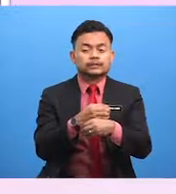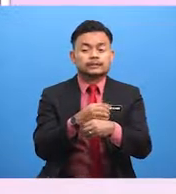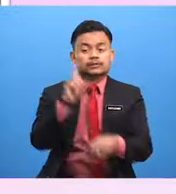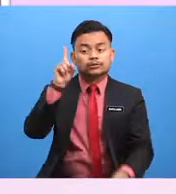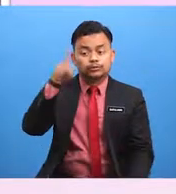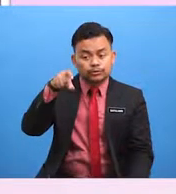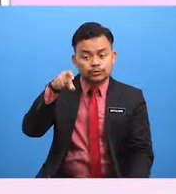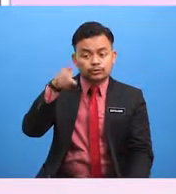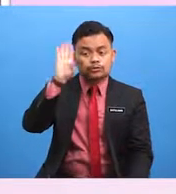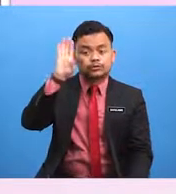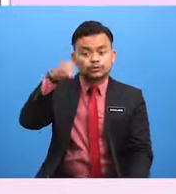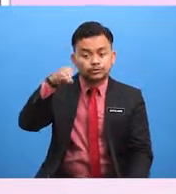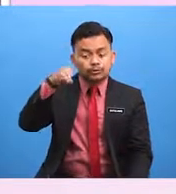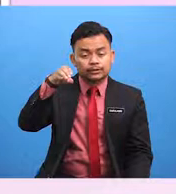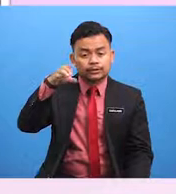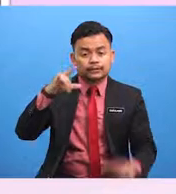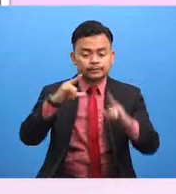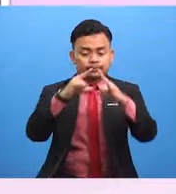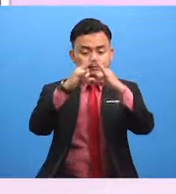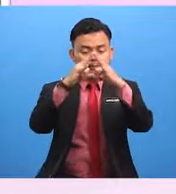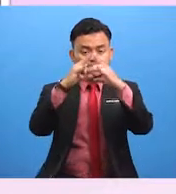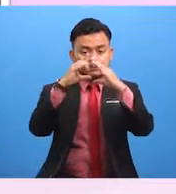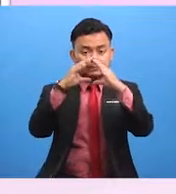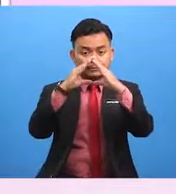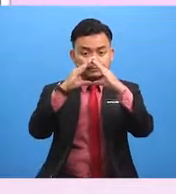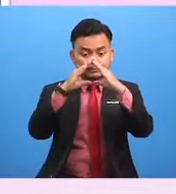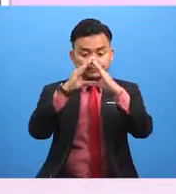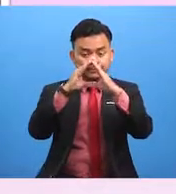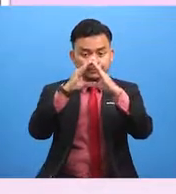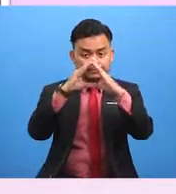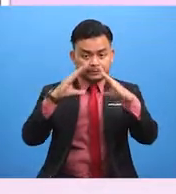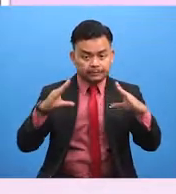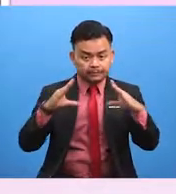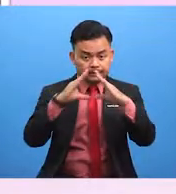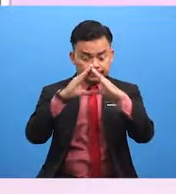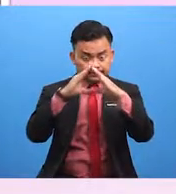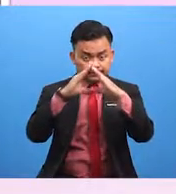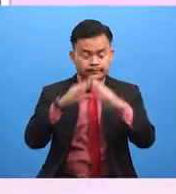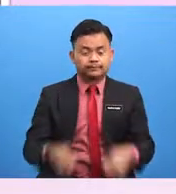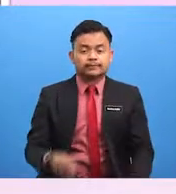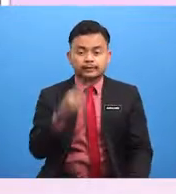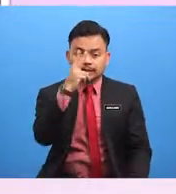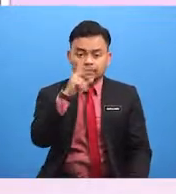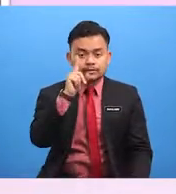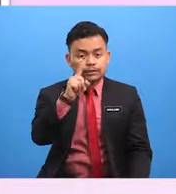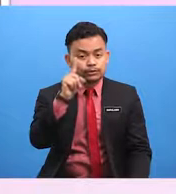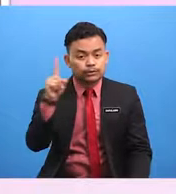kuboid dan piramid. Mari kita lihat satu persatu.